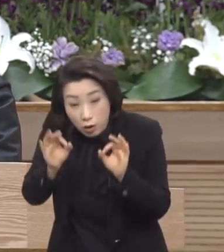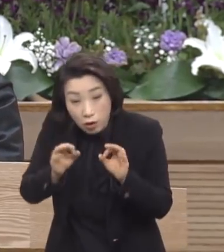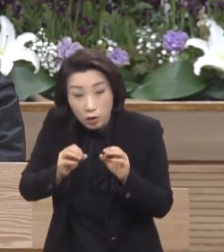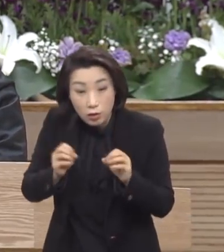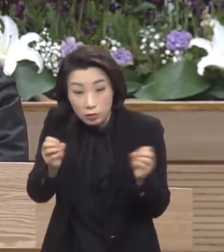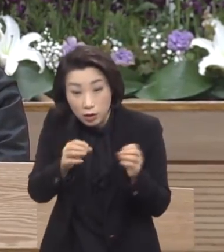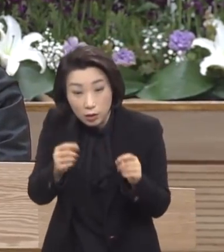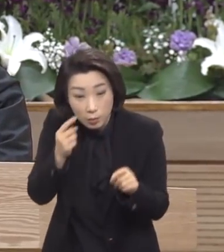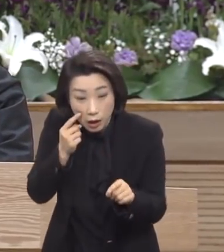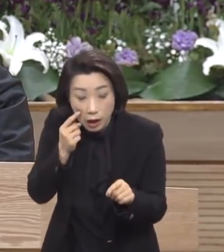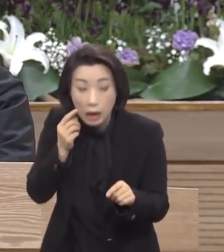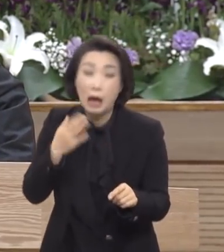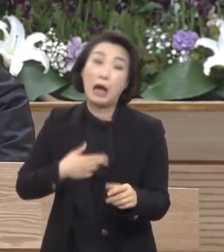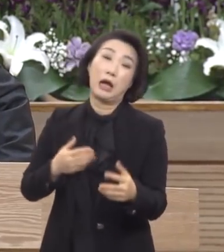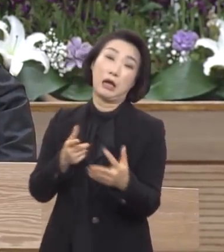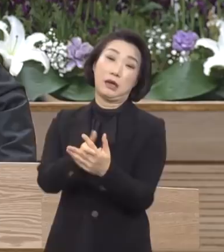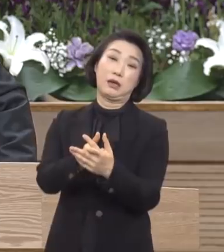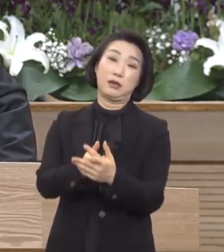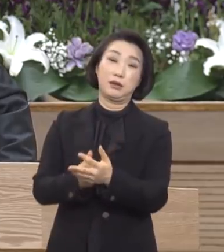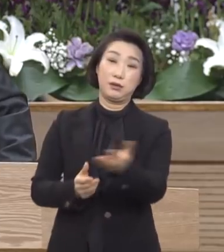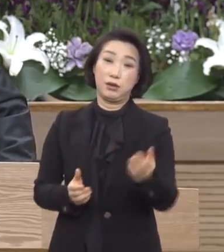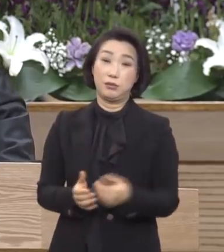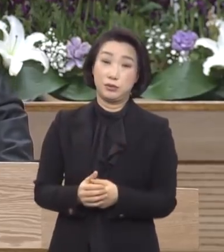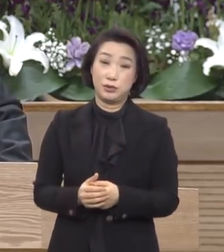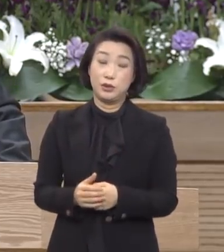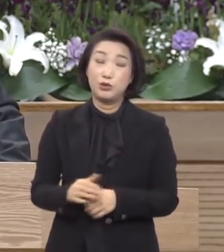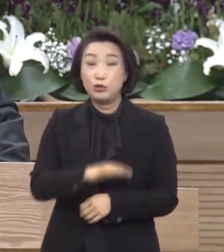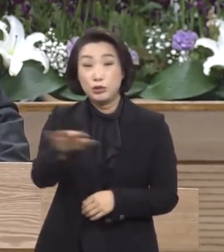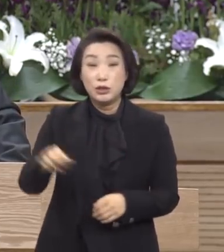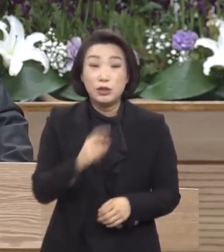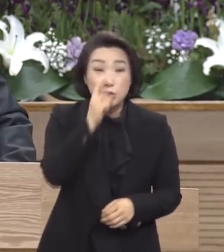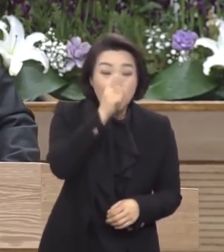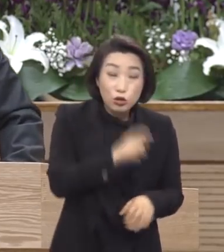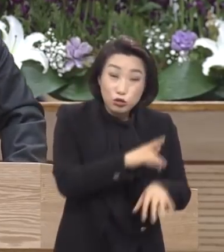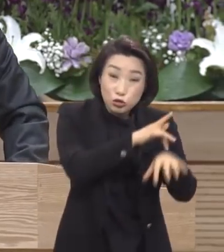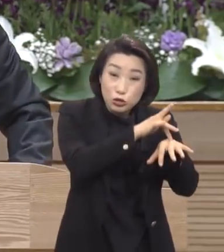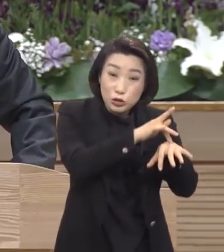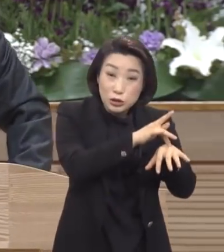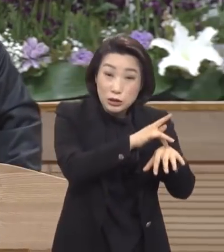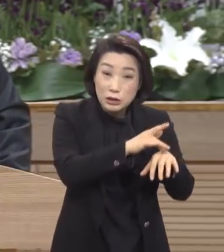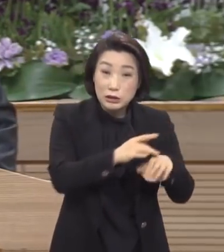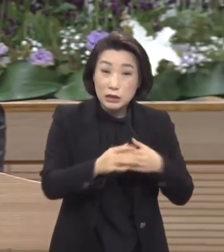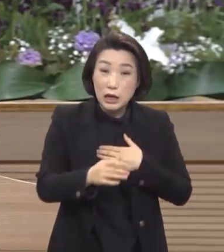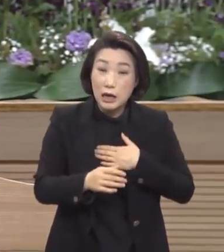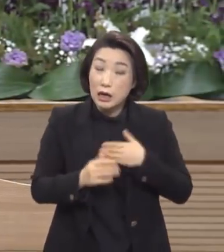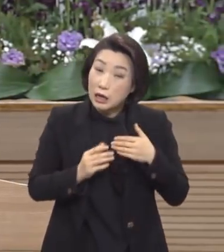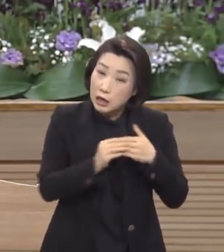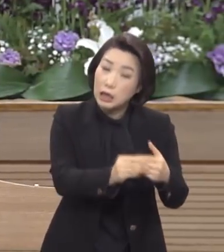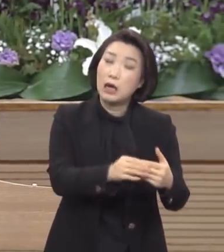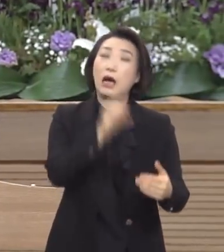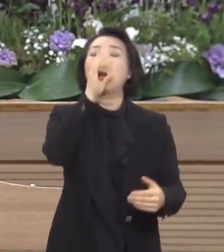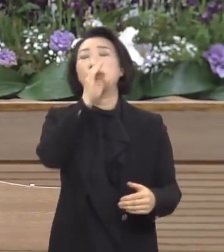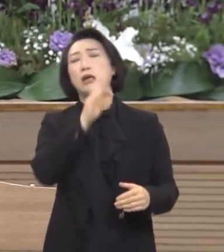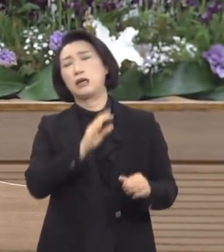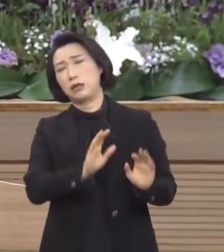언어를 보면 금세 알아. 우리는 더러운 귀신이 여러분을 운영하면 안